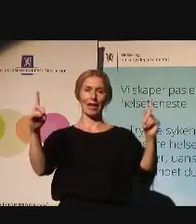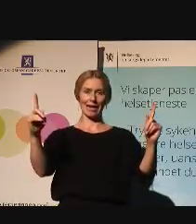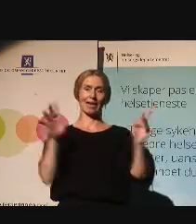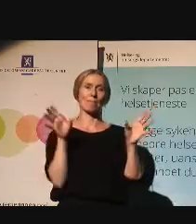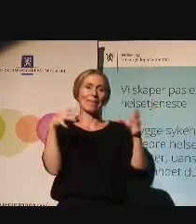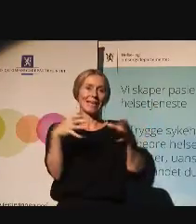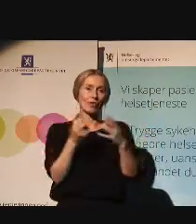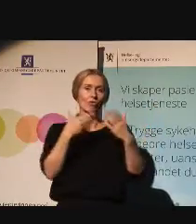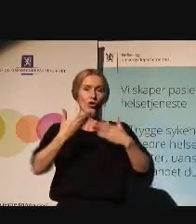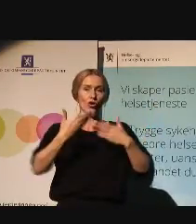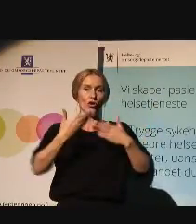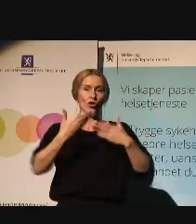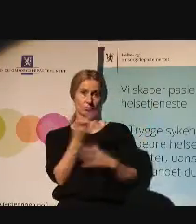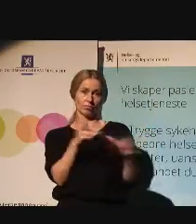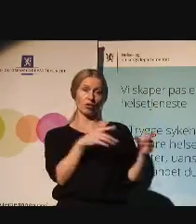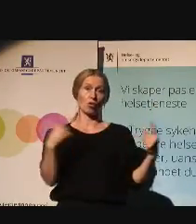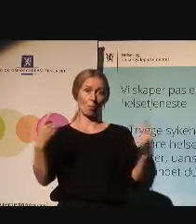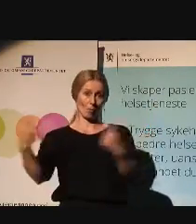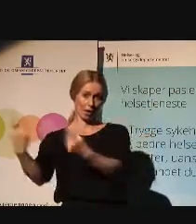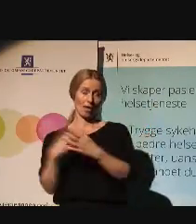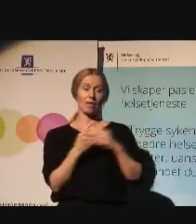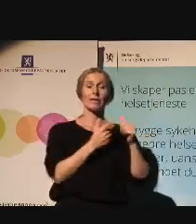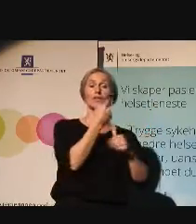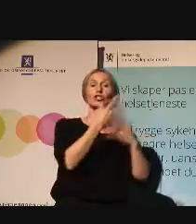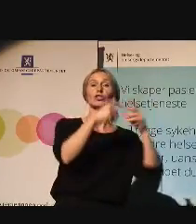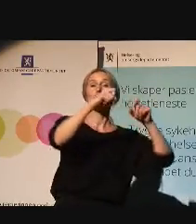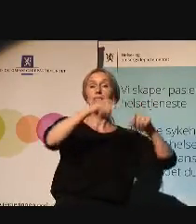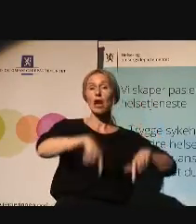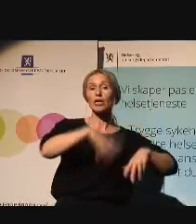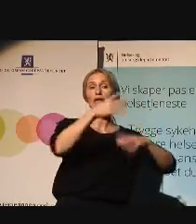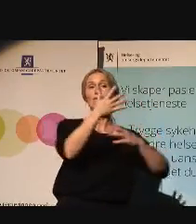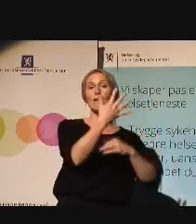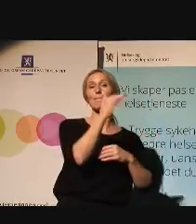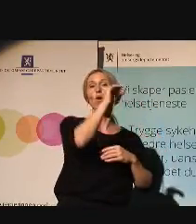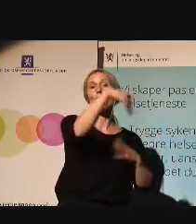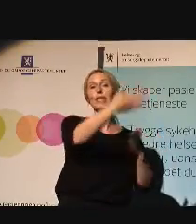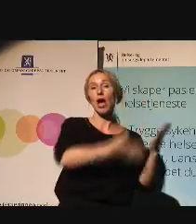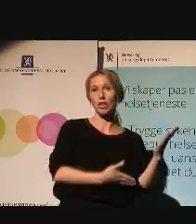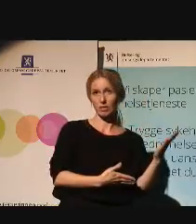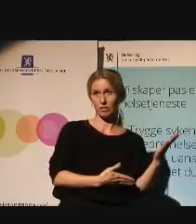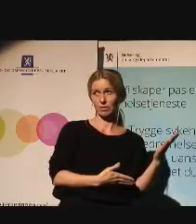mikroforedrag i de to rommene. Det første begynner 17:55.